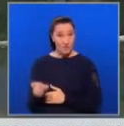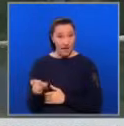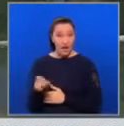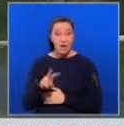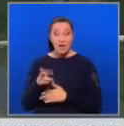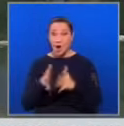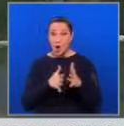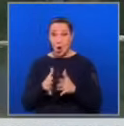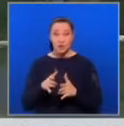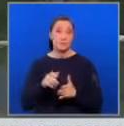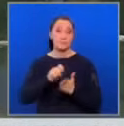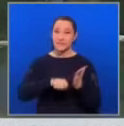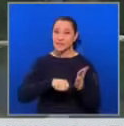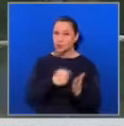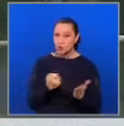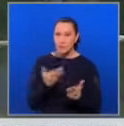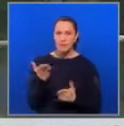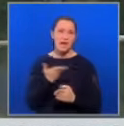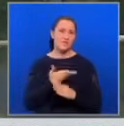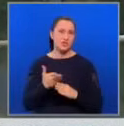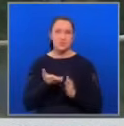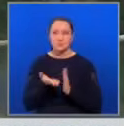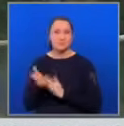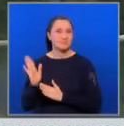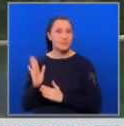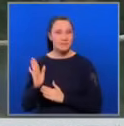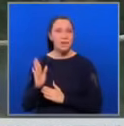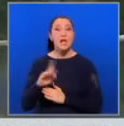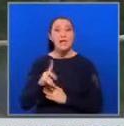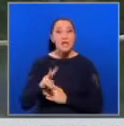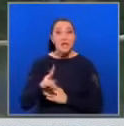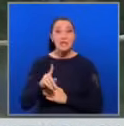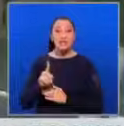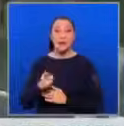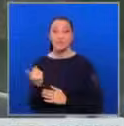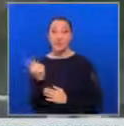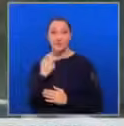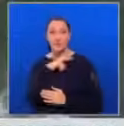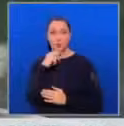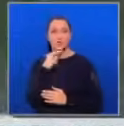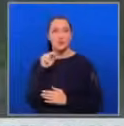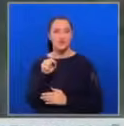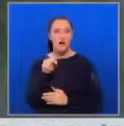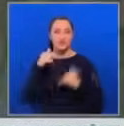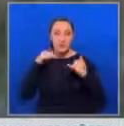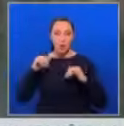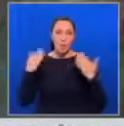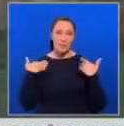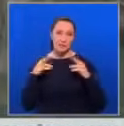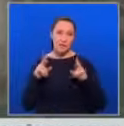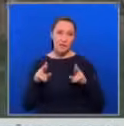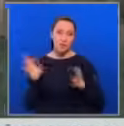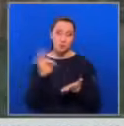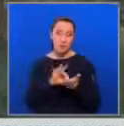или хората за санкциониране те вече са отминали или пък трябва да извикаме полиция затова в зоопарка се надяват